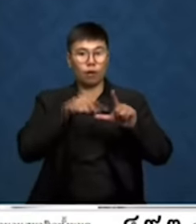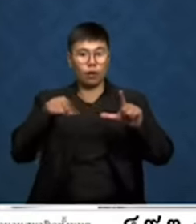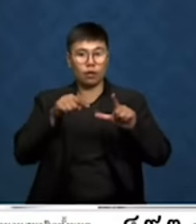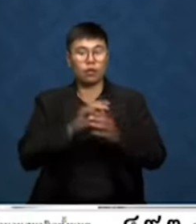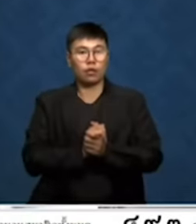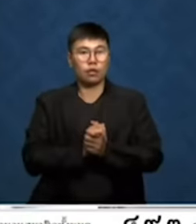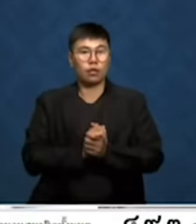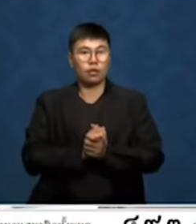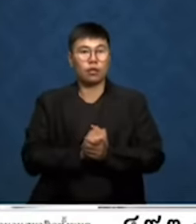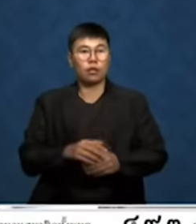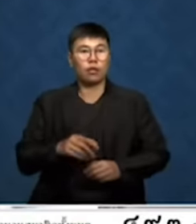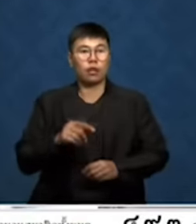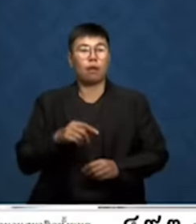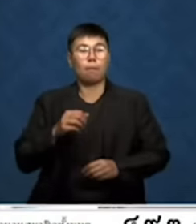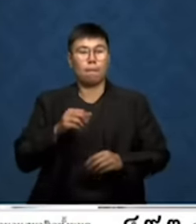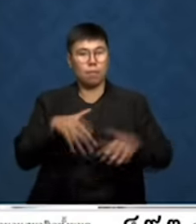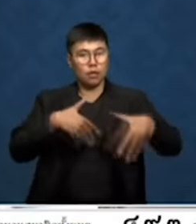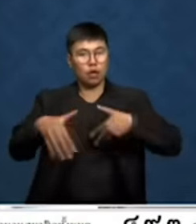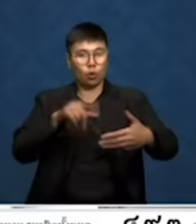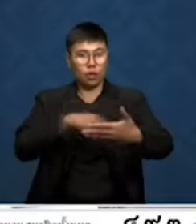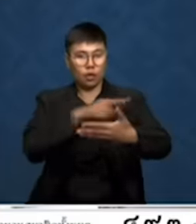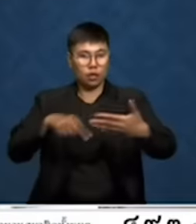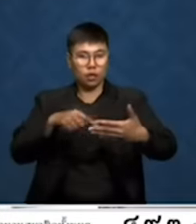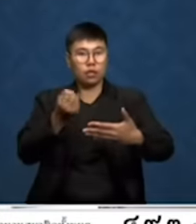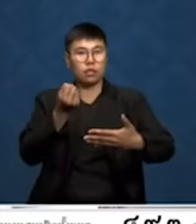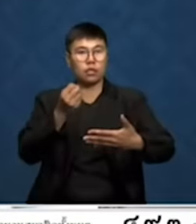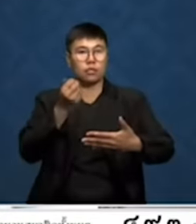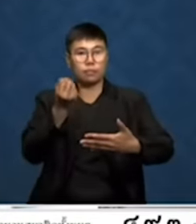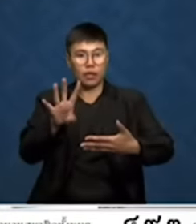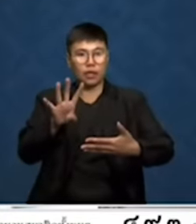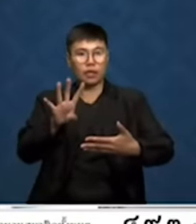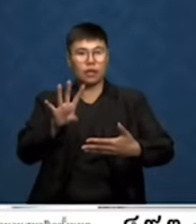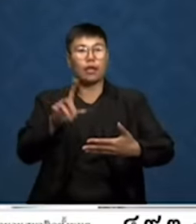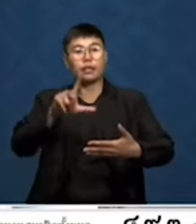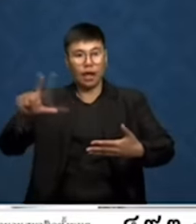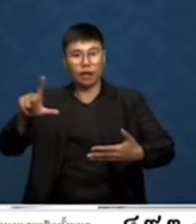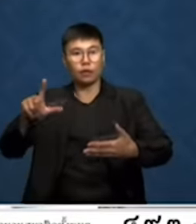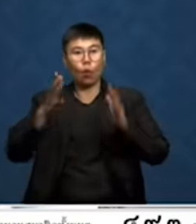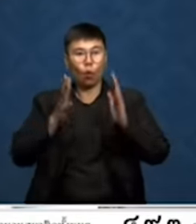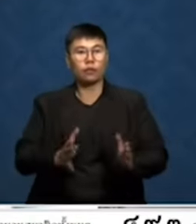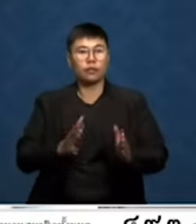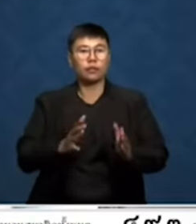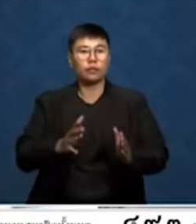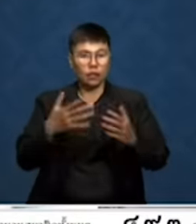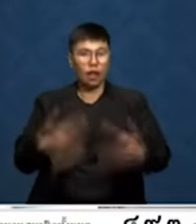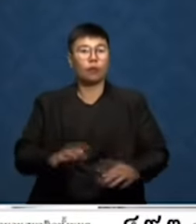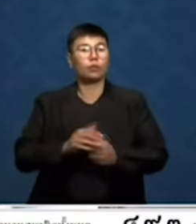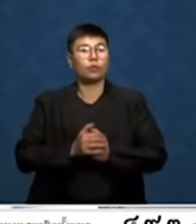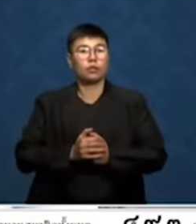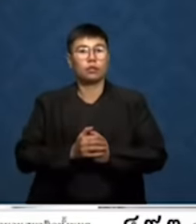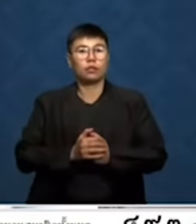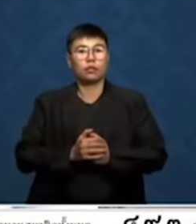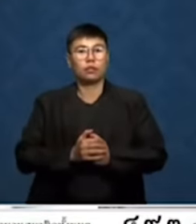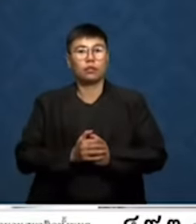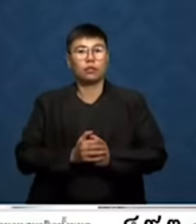ที่มาจากเสียงของประชาชนกว่า14ล้านเสียงและจากไปด้วย9